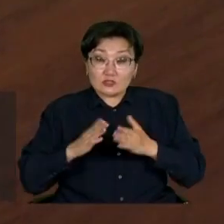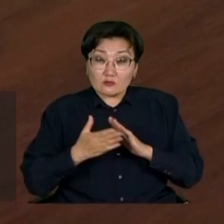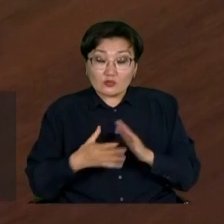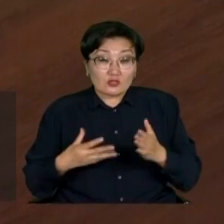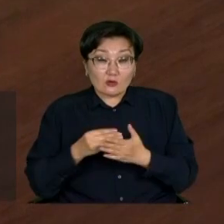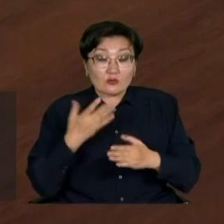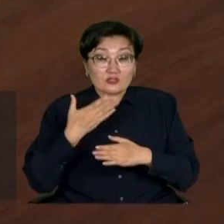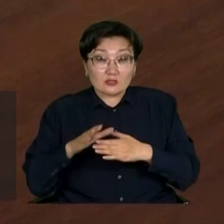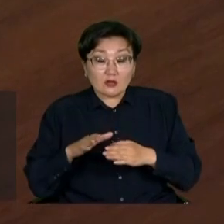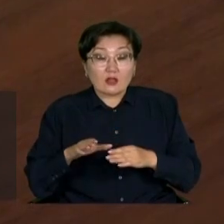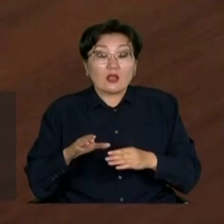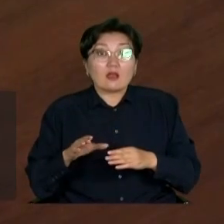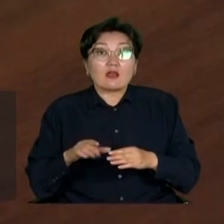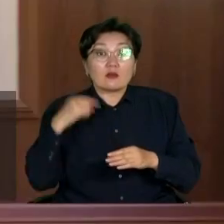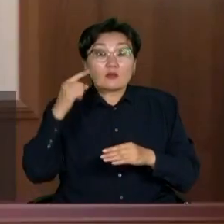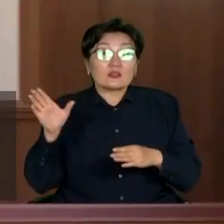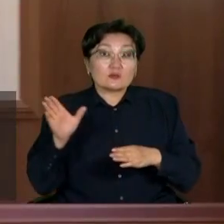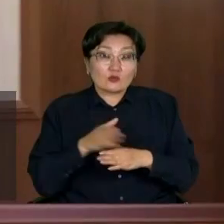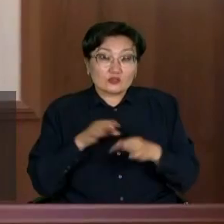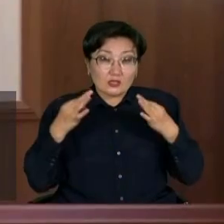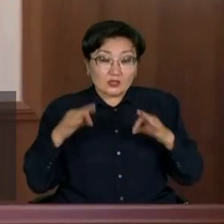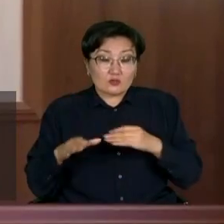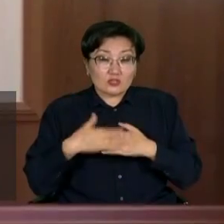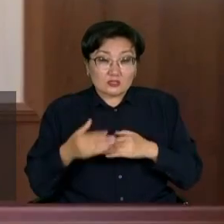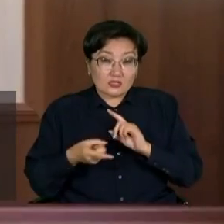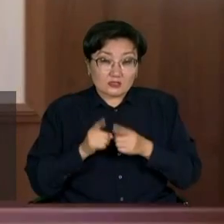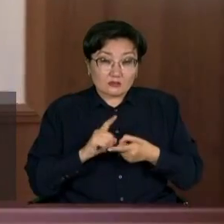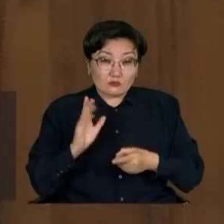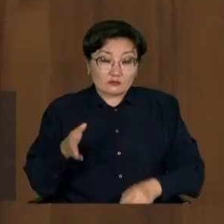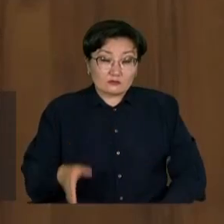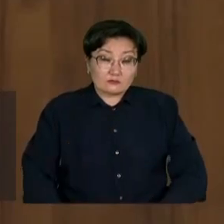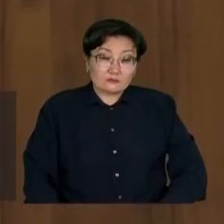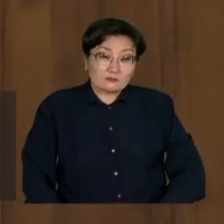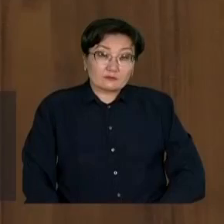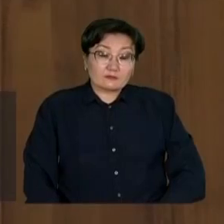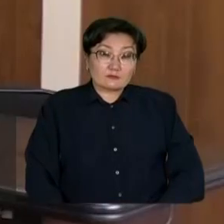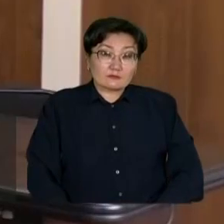төленбеген бөлігі бас бостандығынан айыру жазасына ауыстырылады.